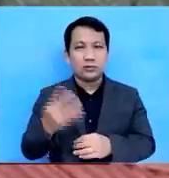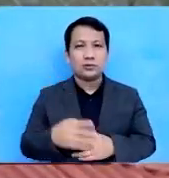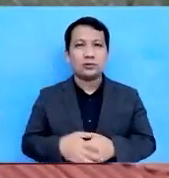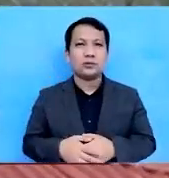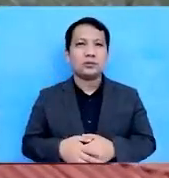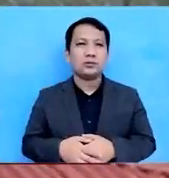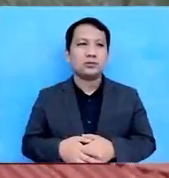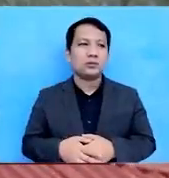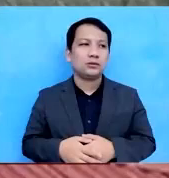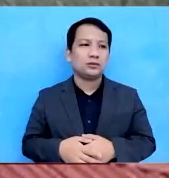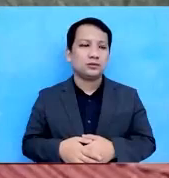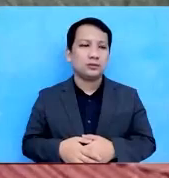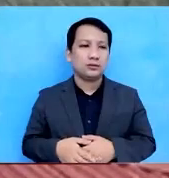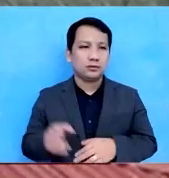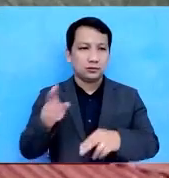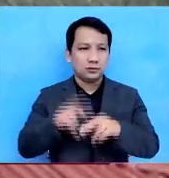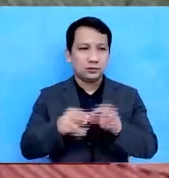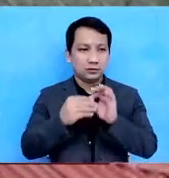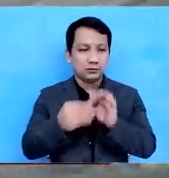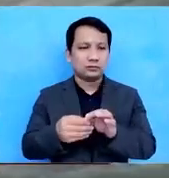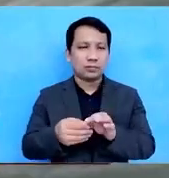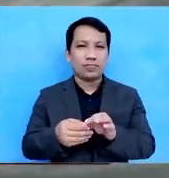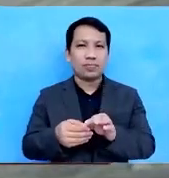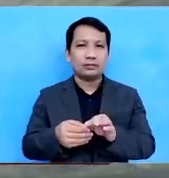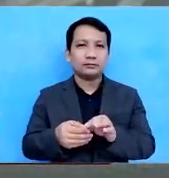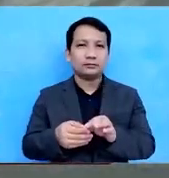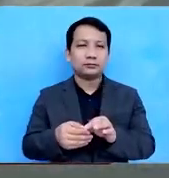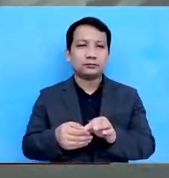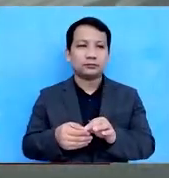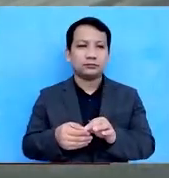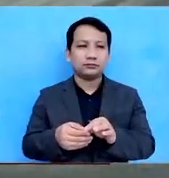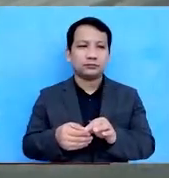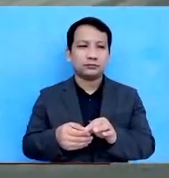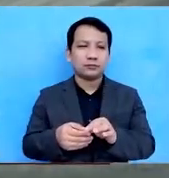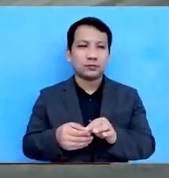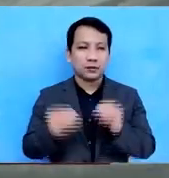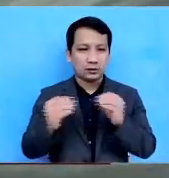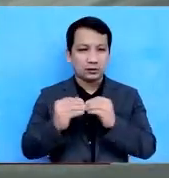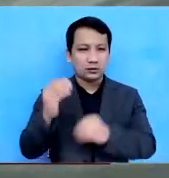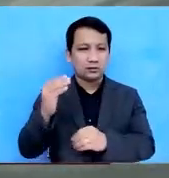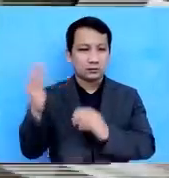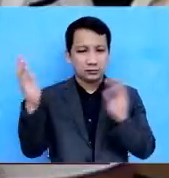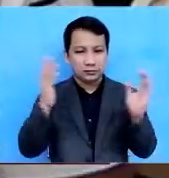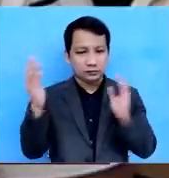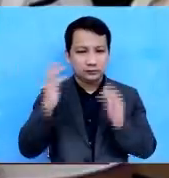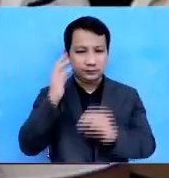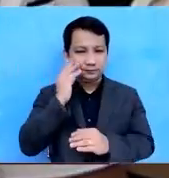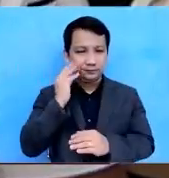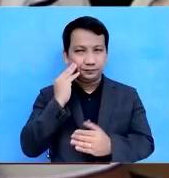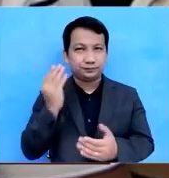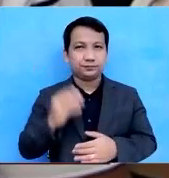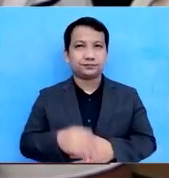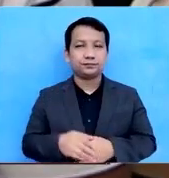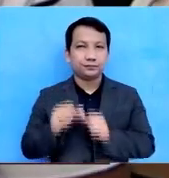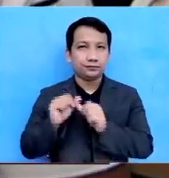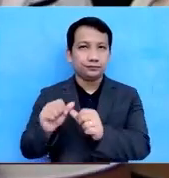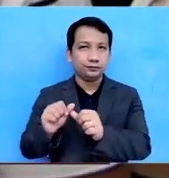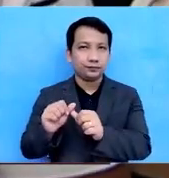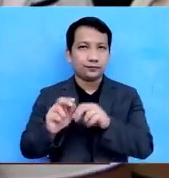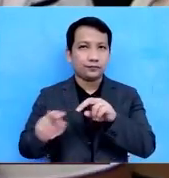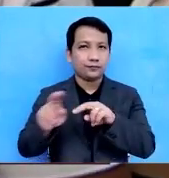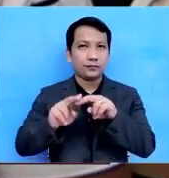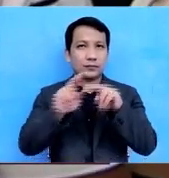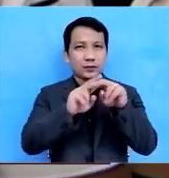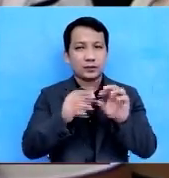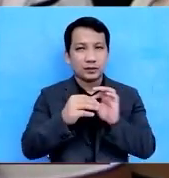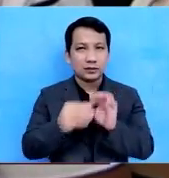Mag-i-increase yung occurrences nila, more damaging na winds na dala-dala nito. With continuous increase